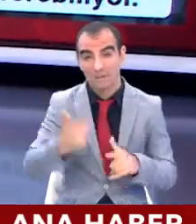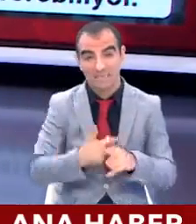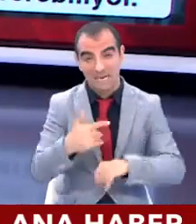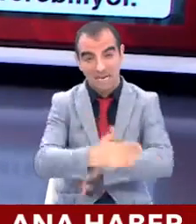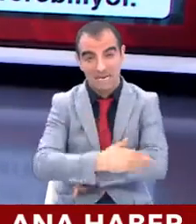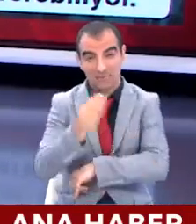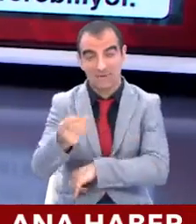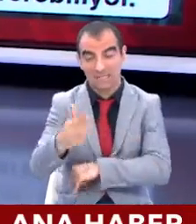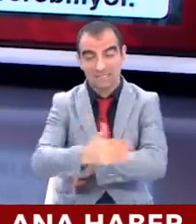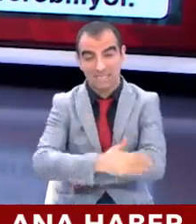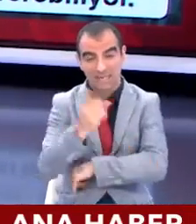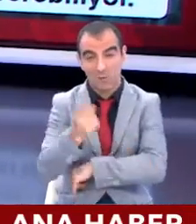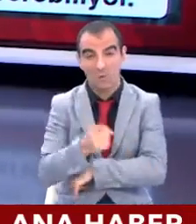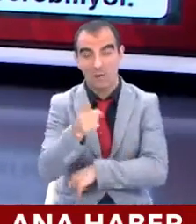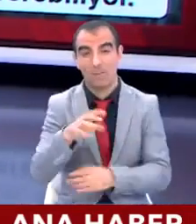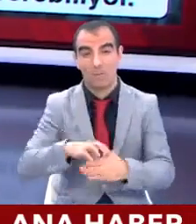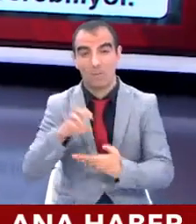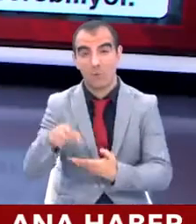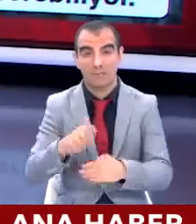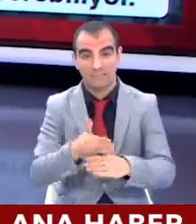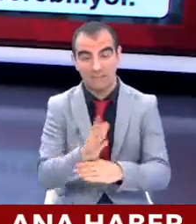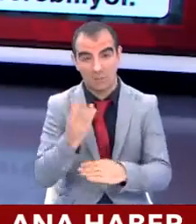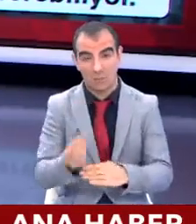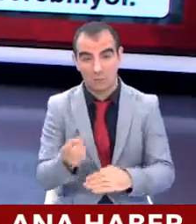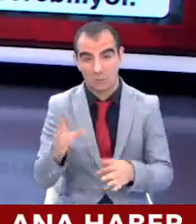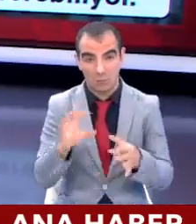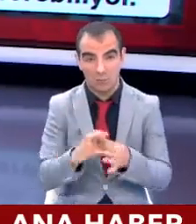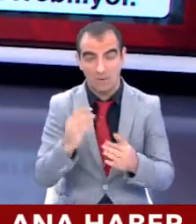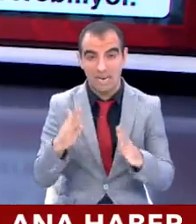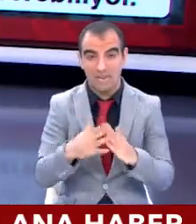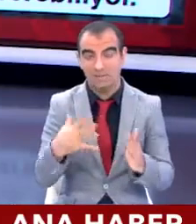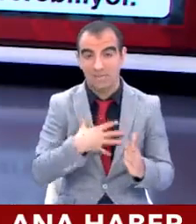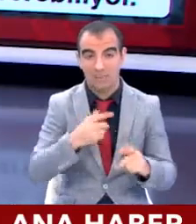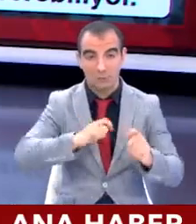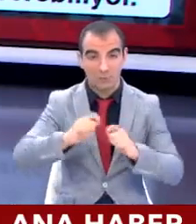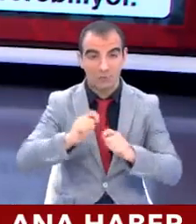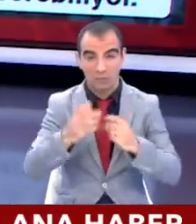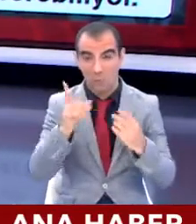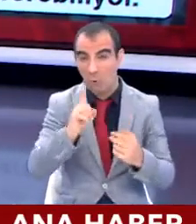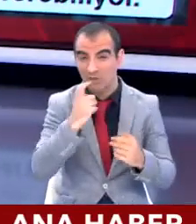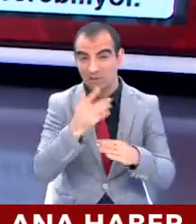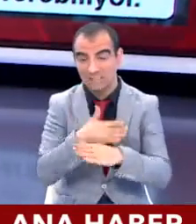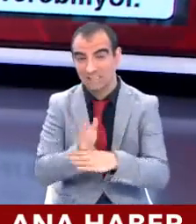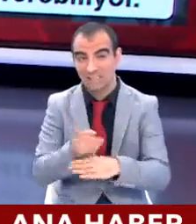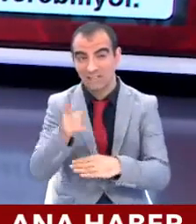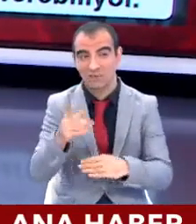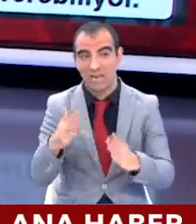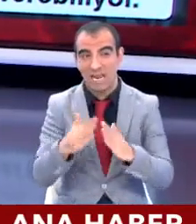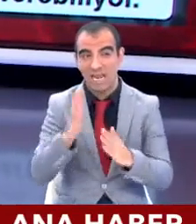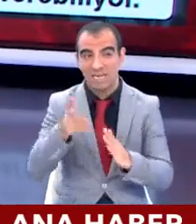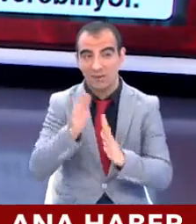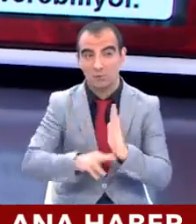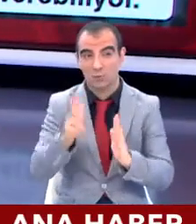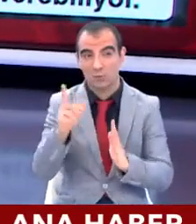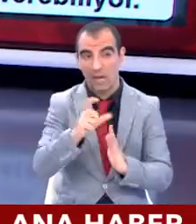desteği verilecek destek oranında bölgesel geçirme endeksi etkili olacak ev sahibi Sözleşmesi 10 yılı geçen kiracıların en az